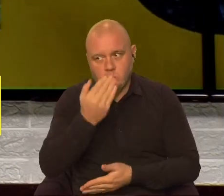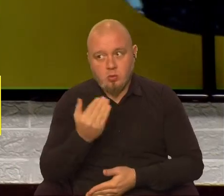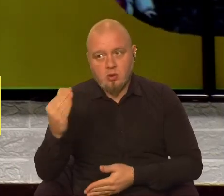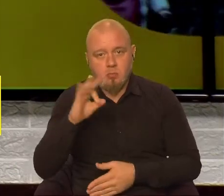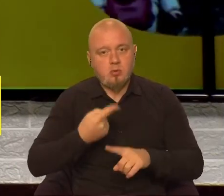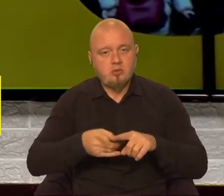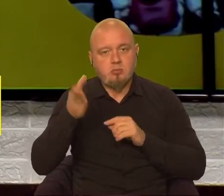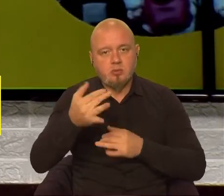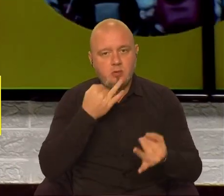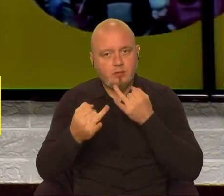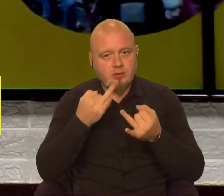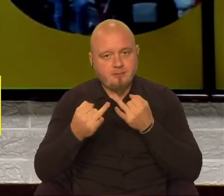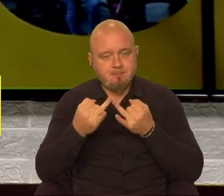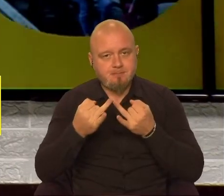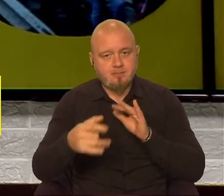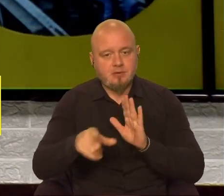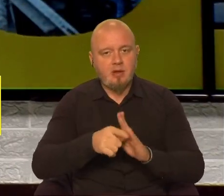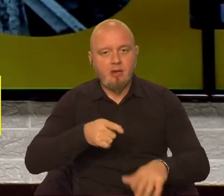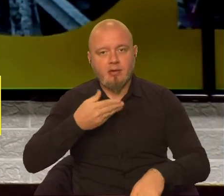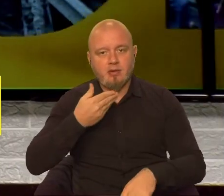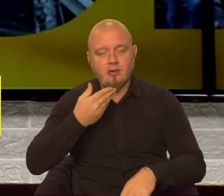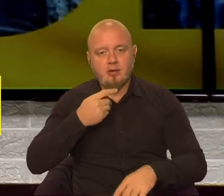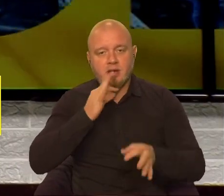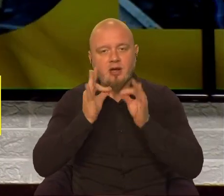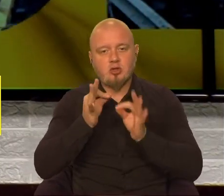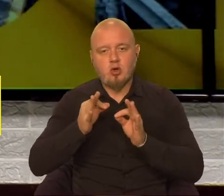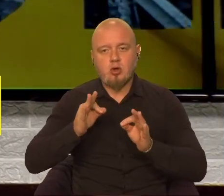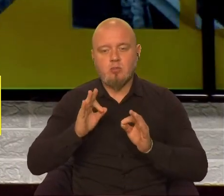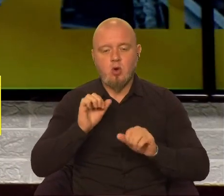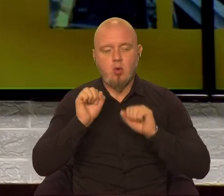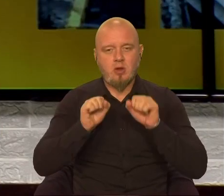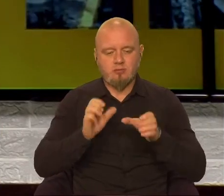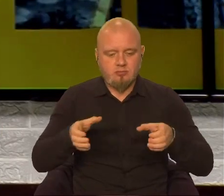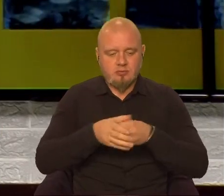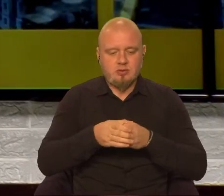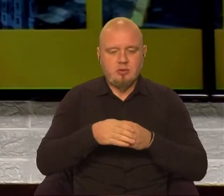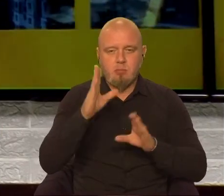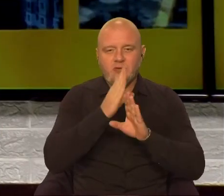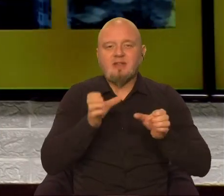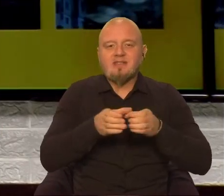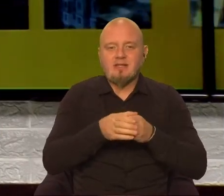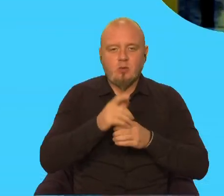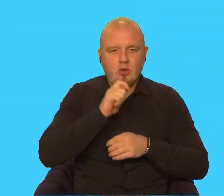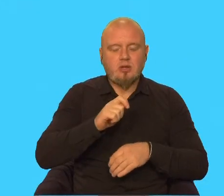Це вже будемо говорити з речником командування повітряних сил Збройних сил України Юрієм